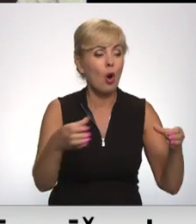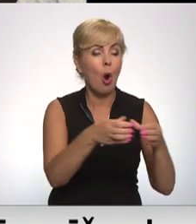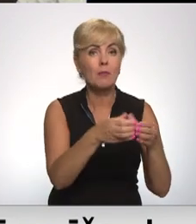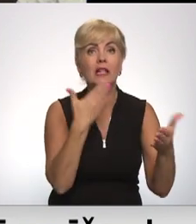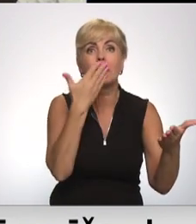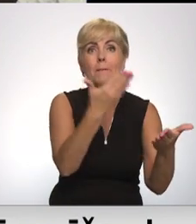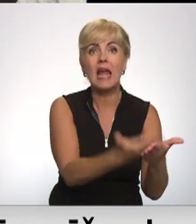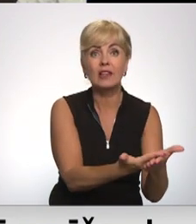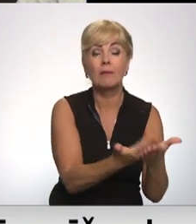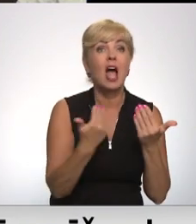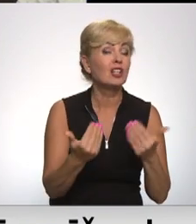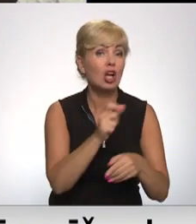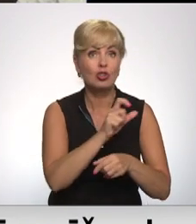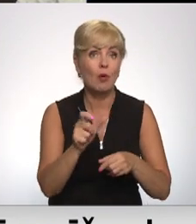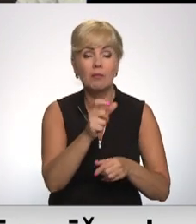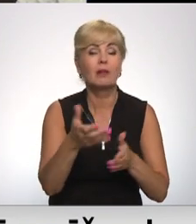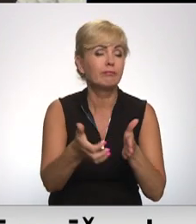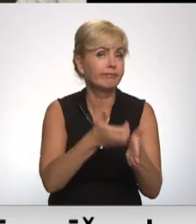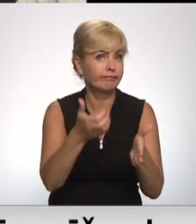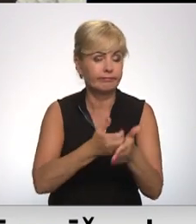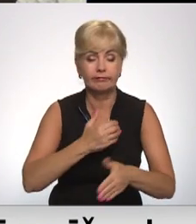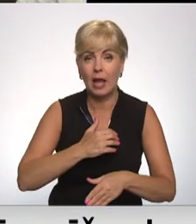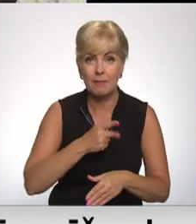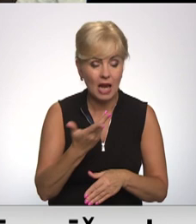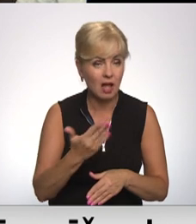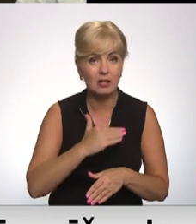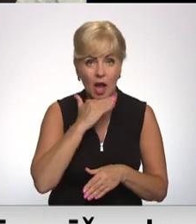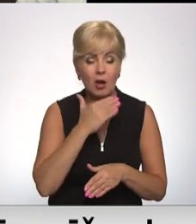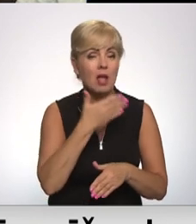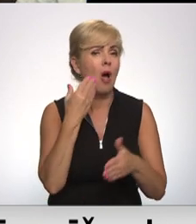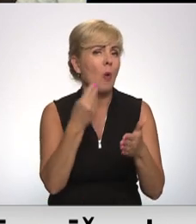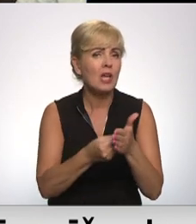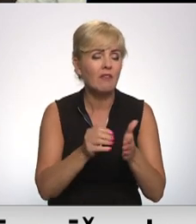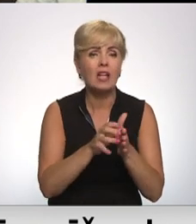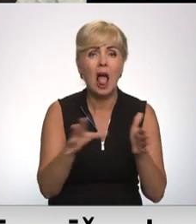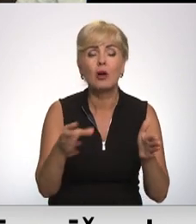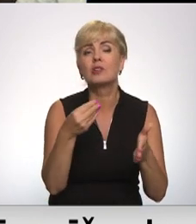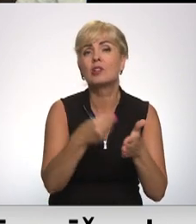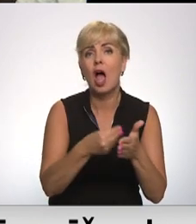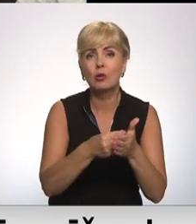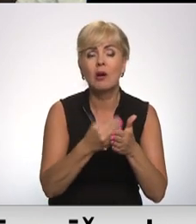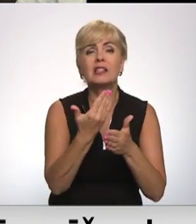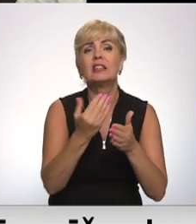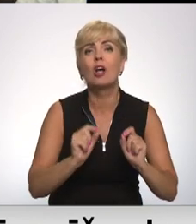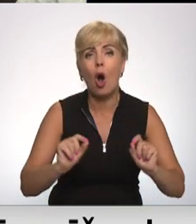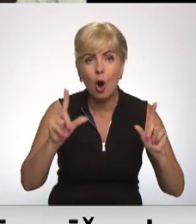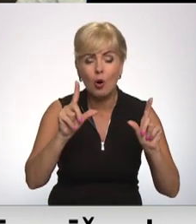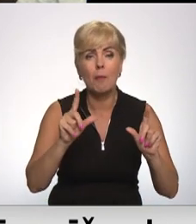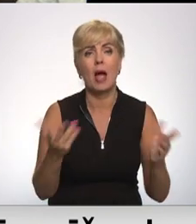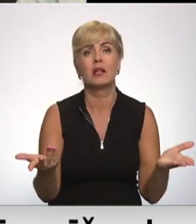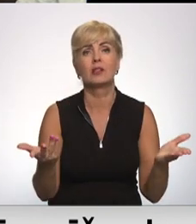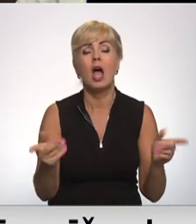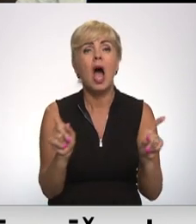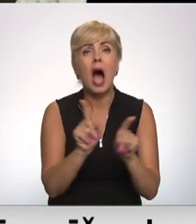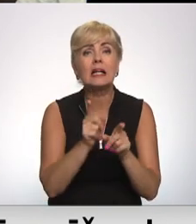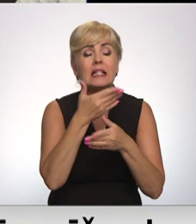piedāvājums. Šobrīd tas ir nepietiekams. Nav ievērtēta elektroenerģijas cenu kāpums ekstrēmais. Un